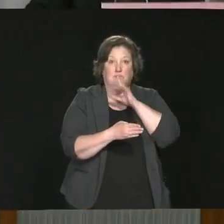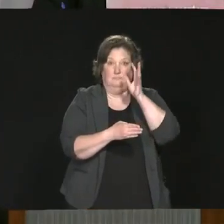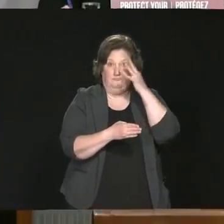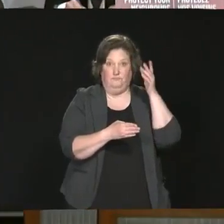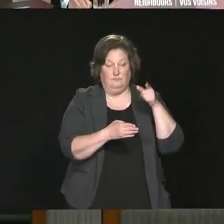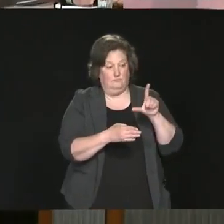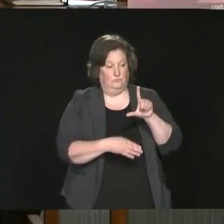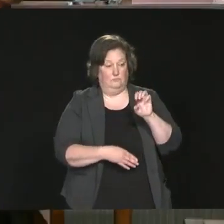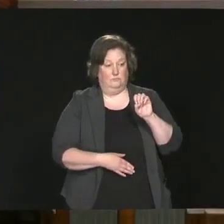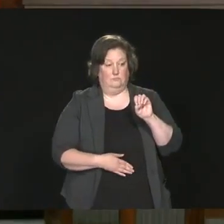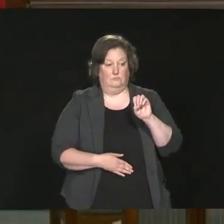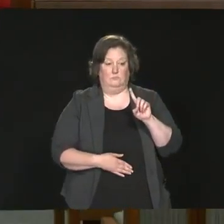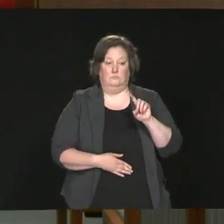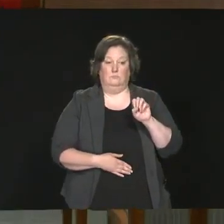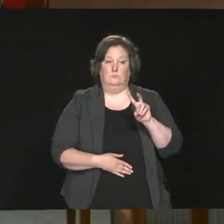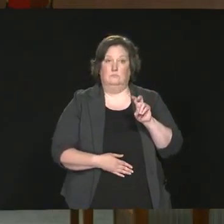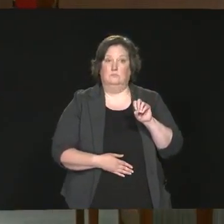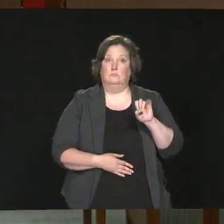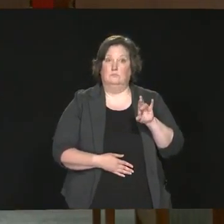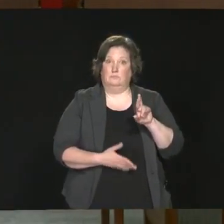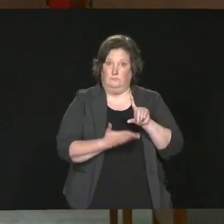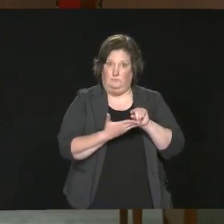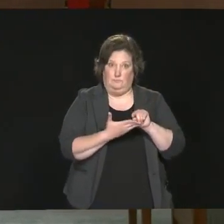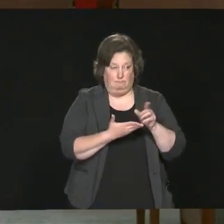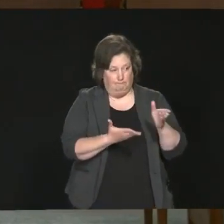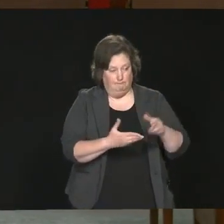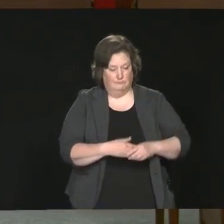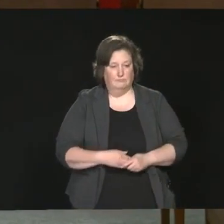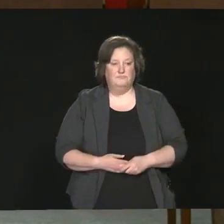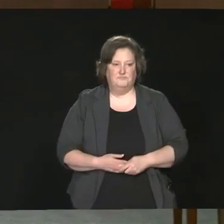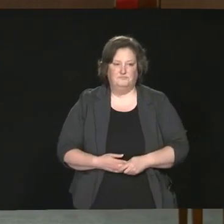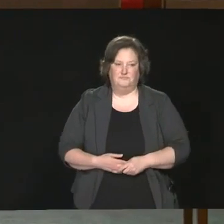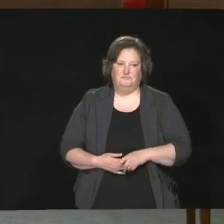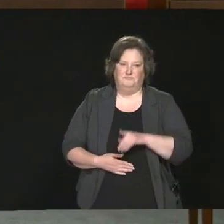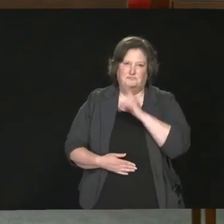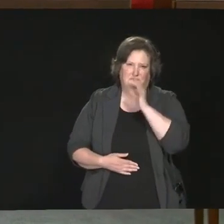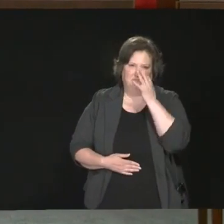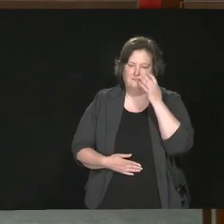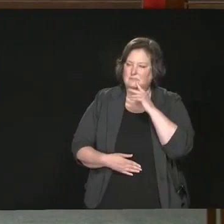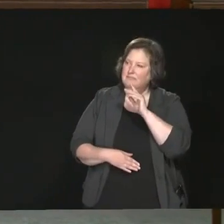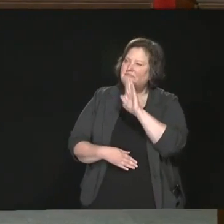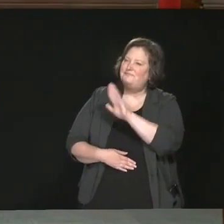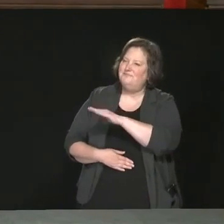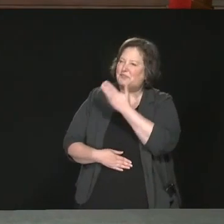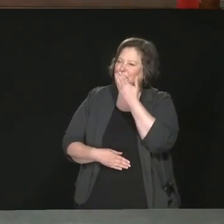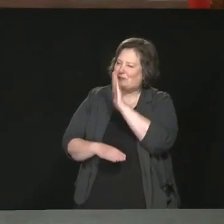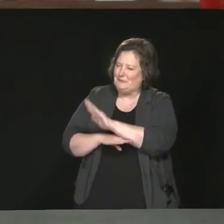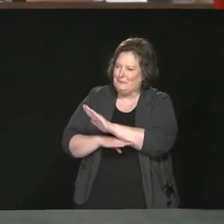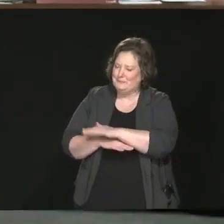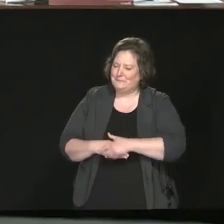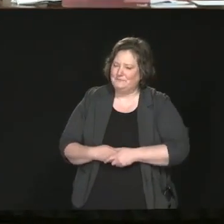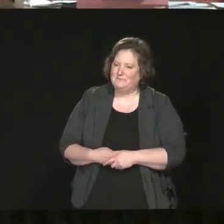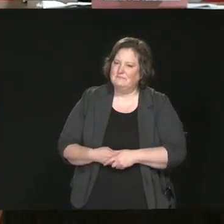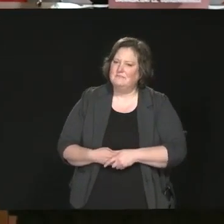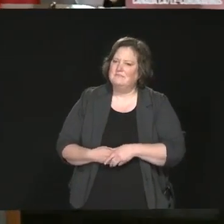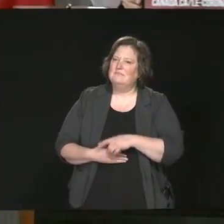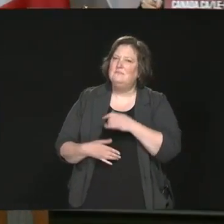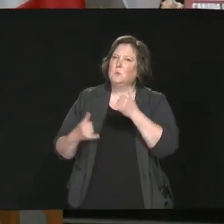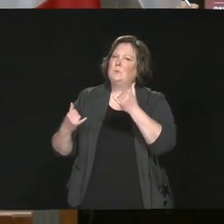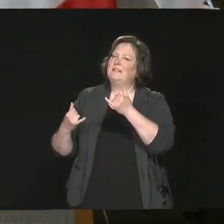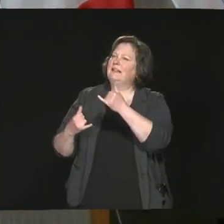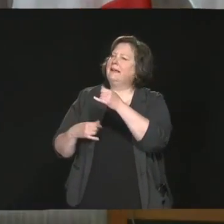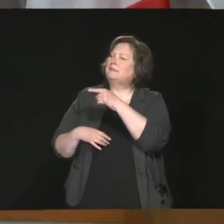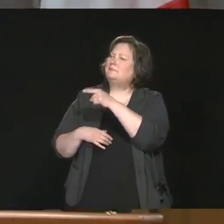bonjour, Monsieur Duclos. J'aimerais revenir sur l'annonce d'aujourd'hui, ou en tout cas l'annonce d'un projet de loi à venir pour pénaliser